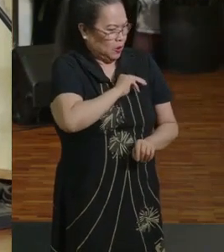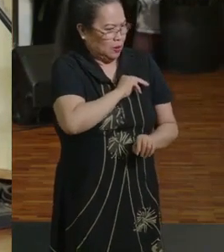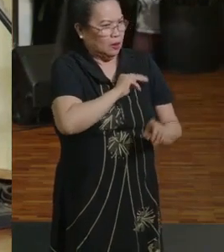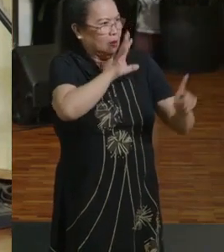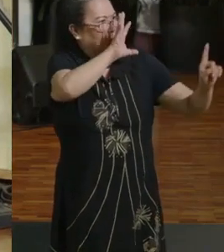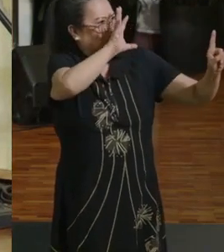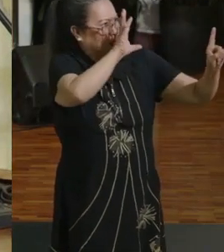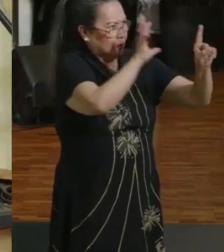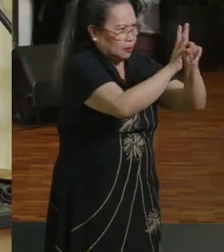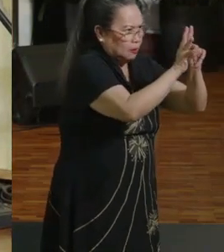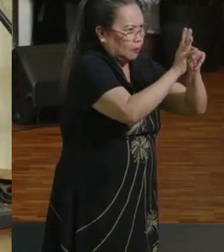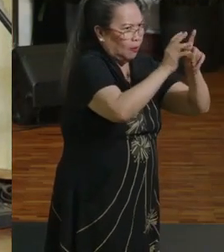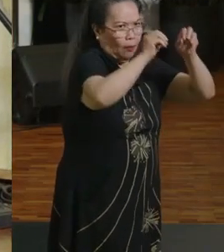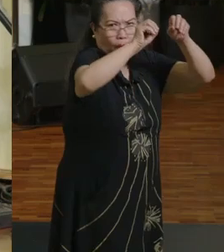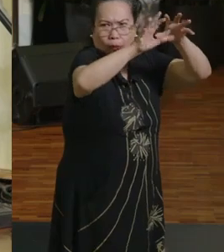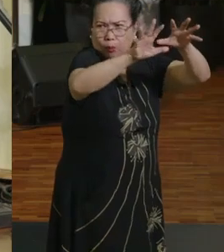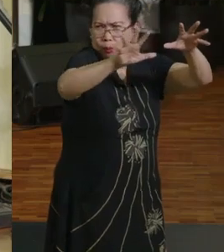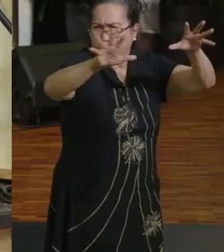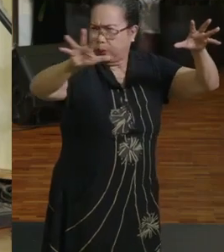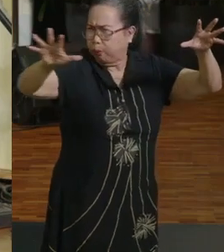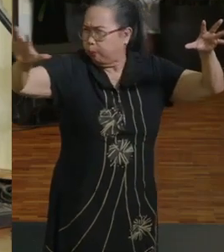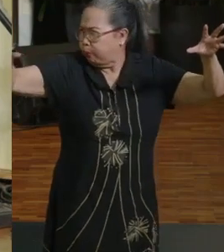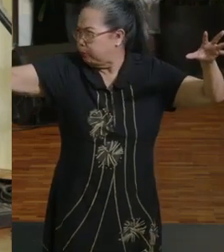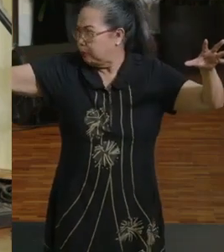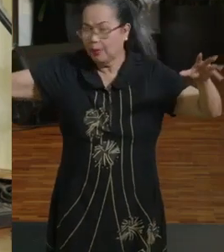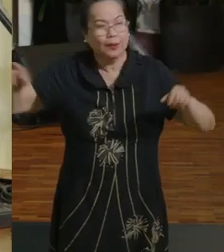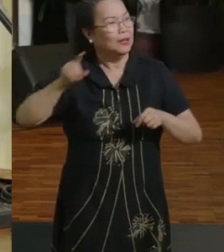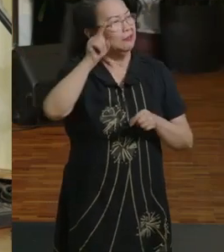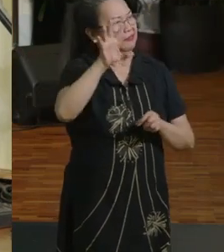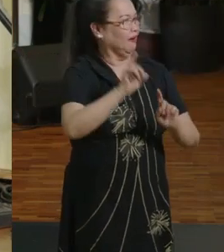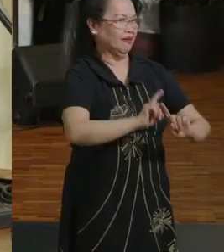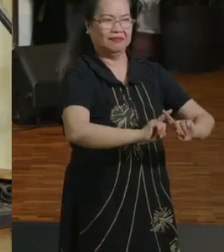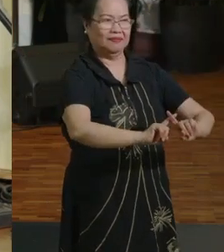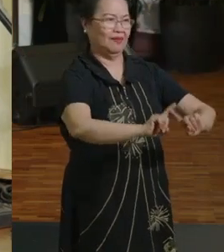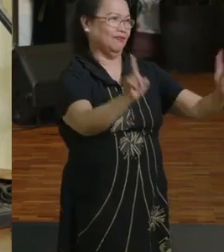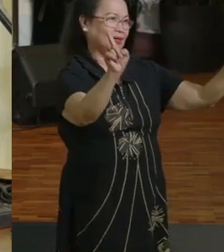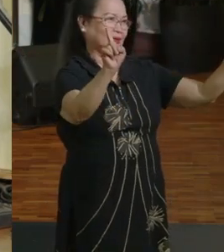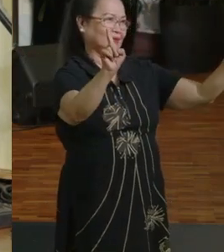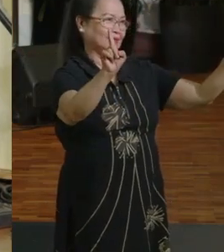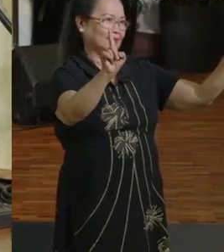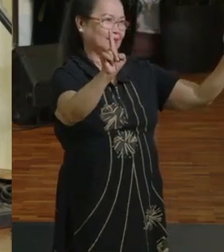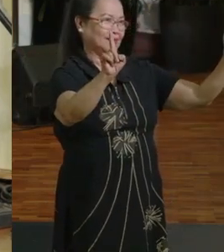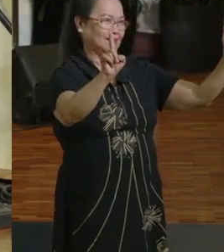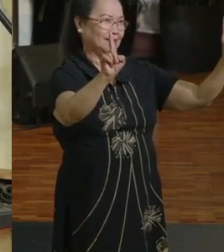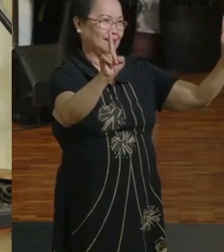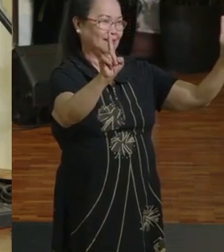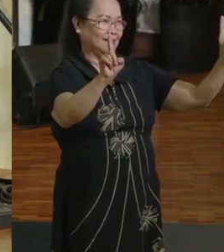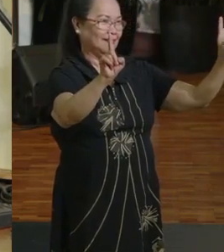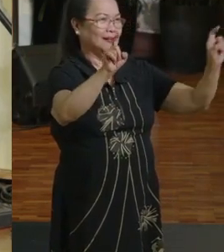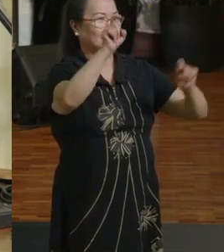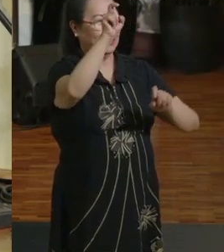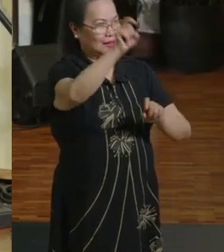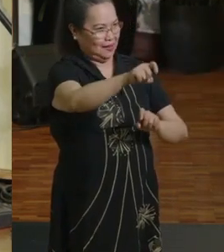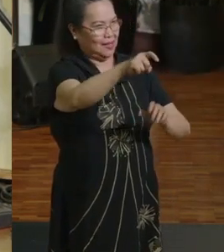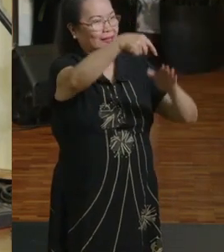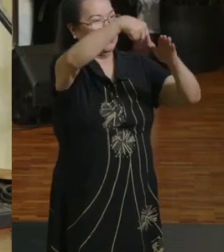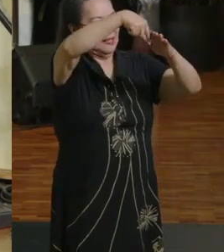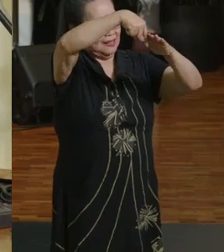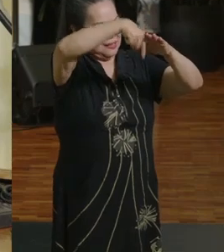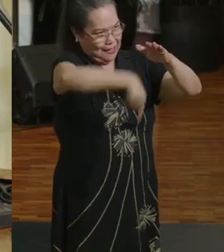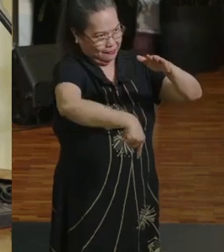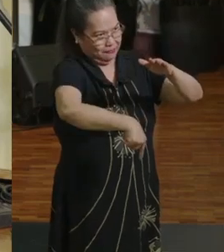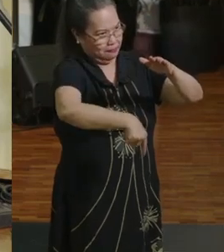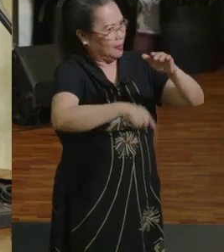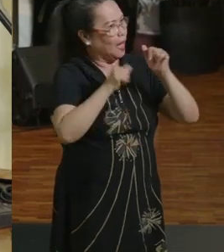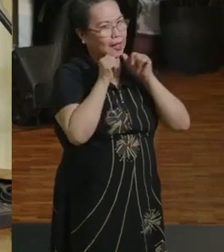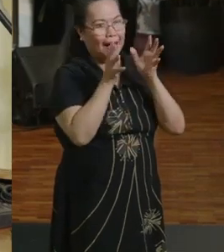malawak. Pero ang Diyos hindi. Si Kristo Jesus, sabi niya, kailangan malalim.